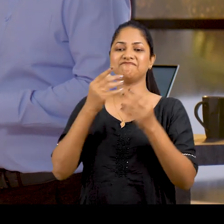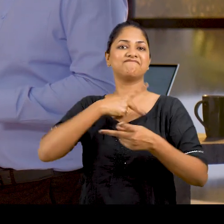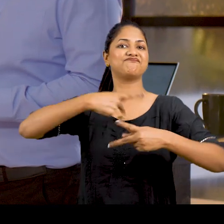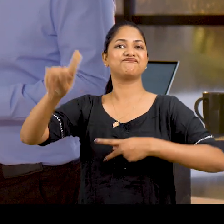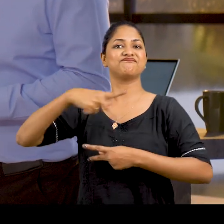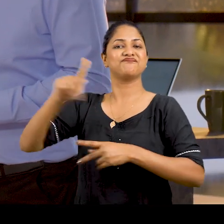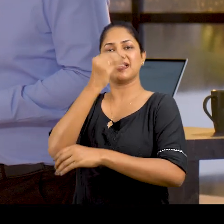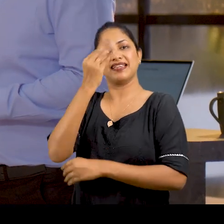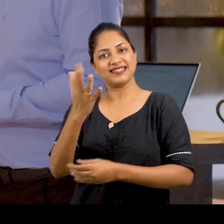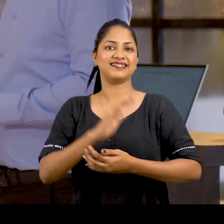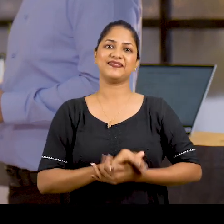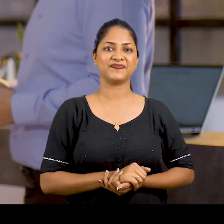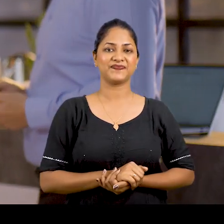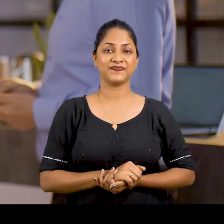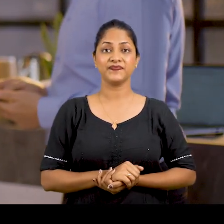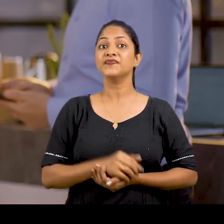చేయొచ్చు.